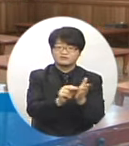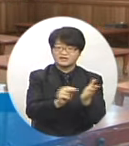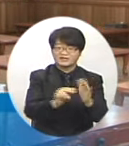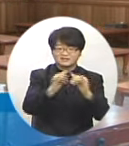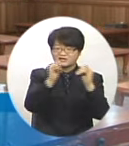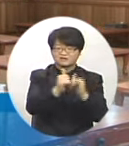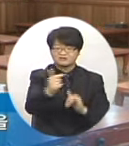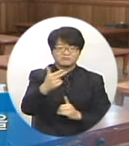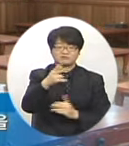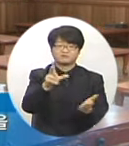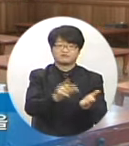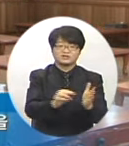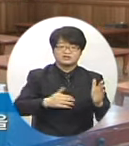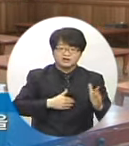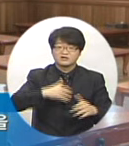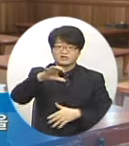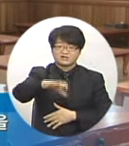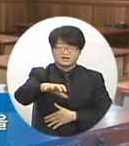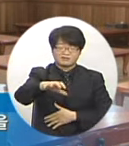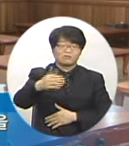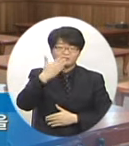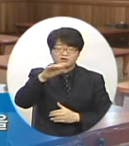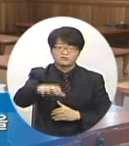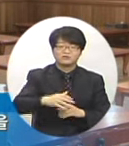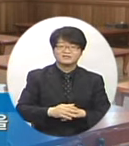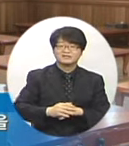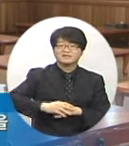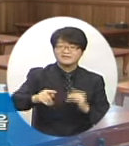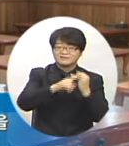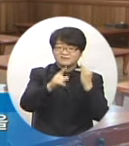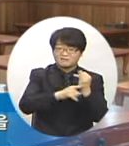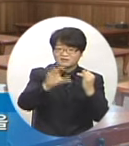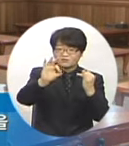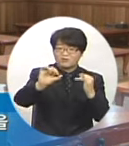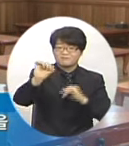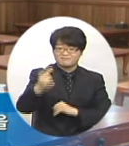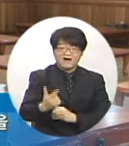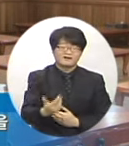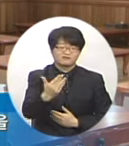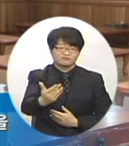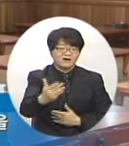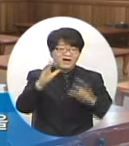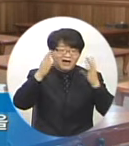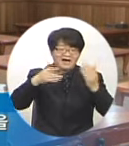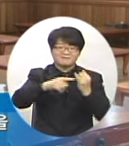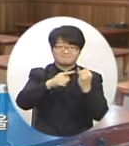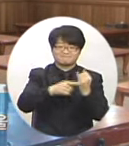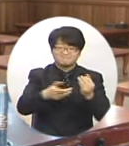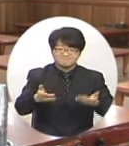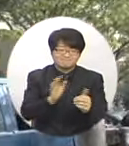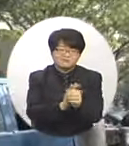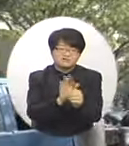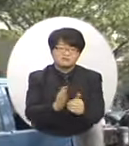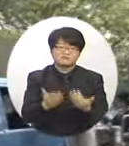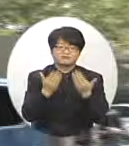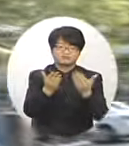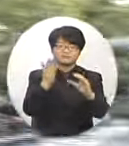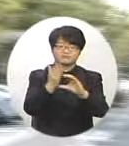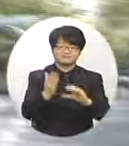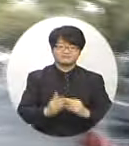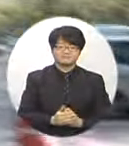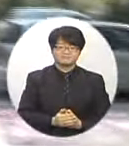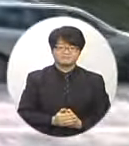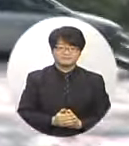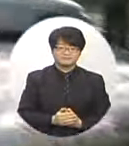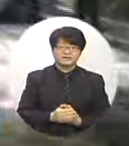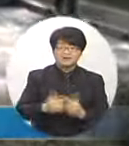있습니다. 저희 업소는 임산부들에게 가격 할인 혜택을 줌으로써 출산 장려를 지원하고 있습니다.